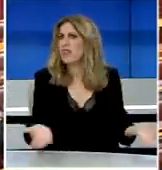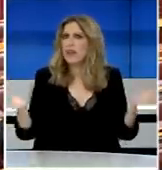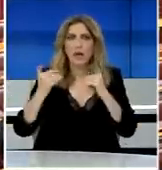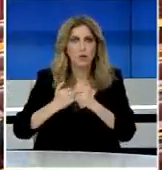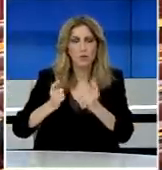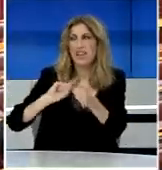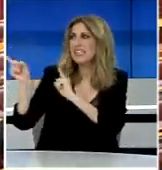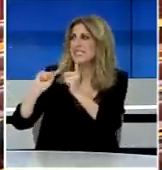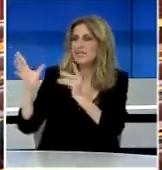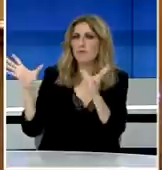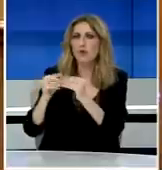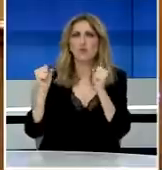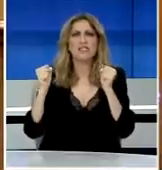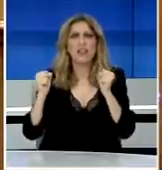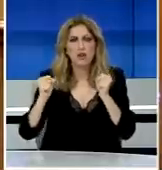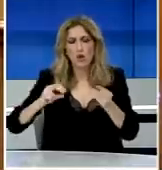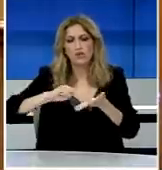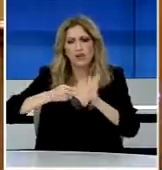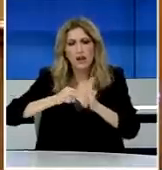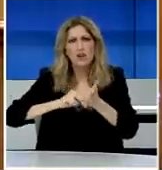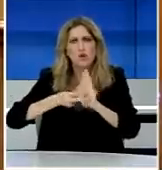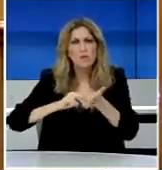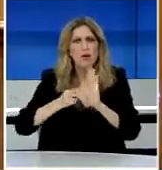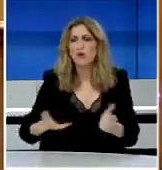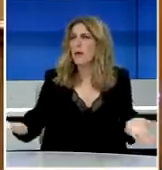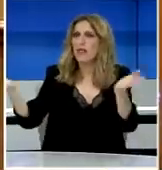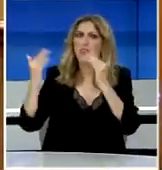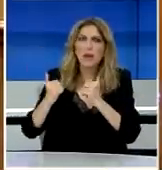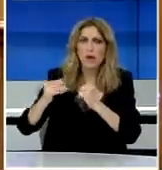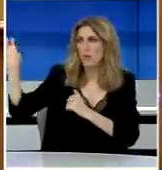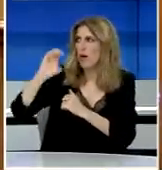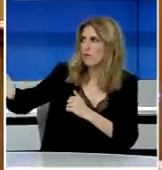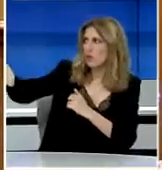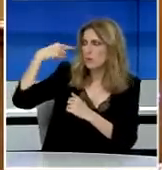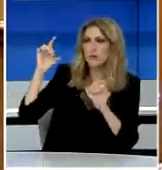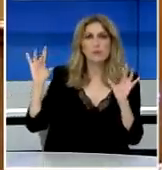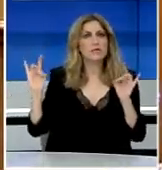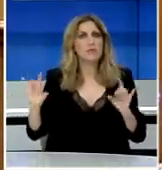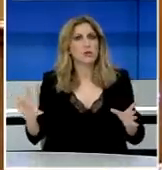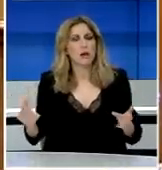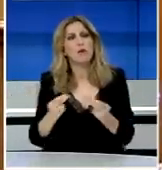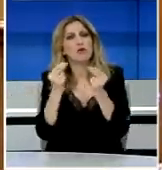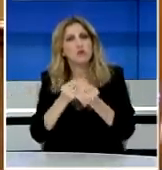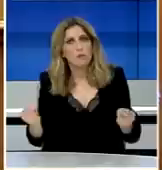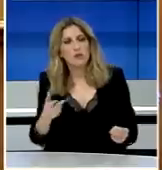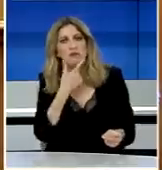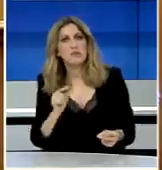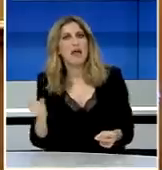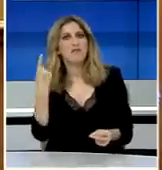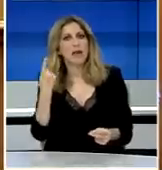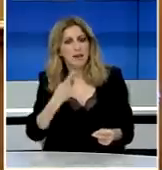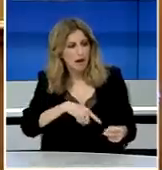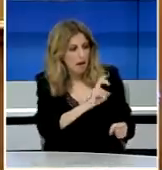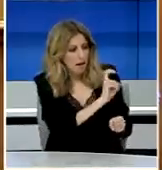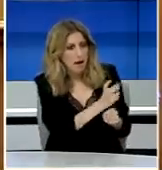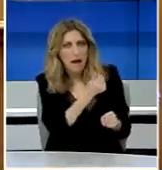περιορισμοί. Γιατί δεν αξιοποιείται εμπροστοβαρός έγκαιρα μέρος των ταμιακών διαθεσίμων. Προκειμένου να